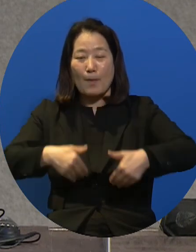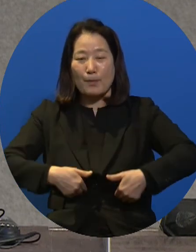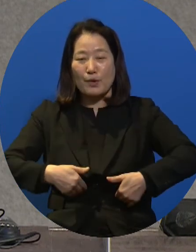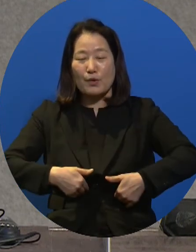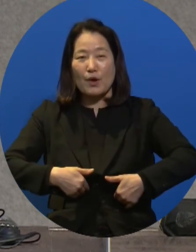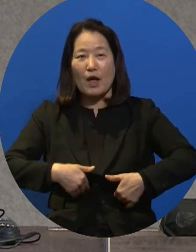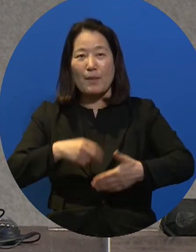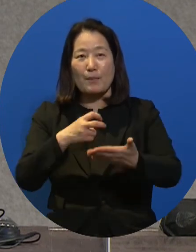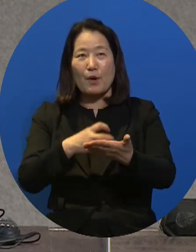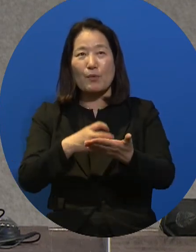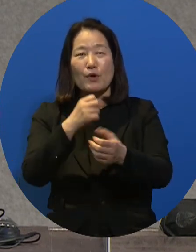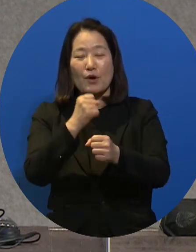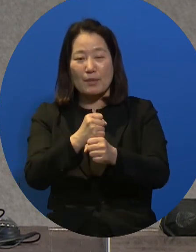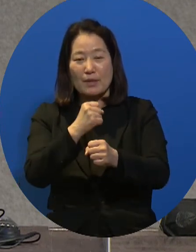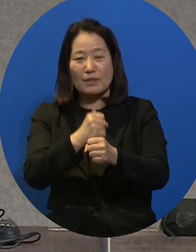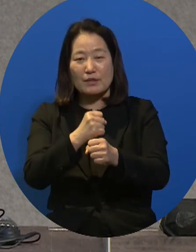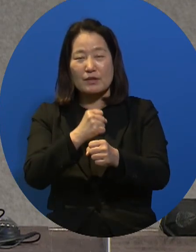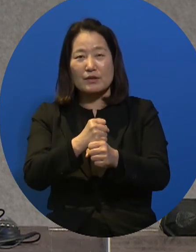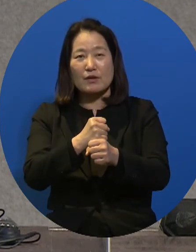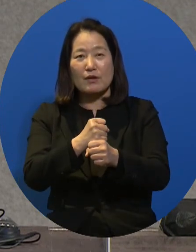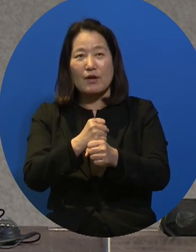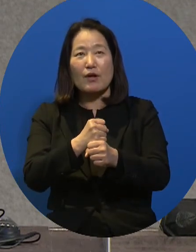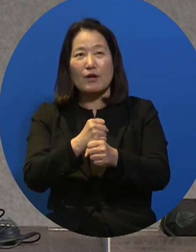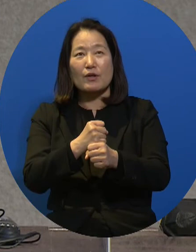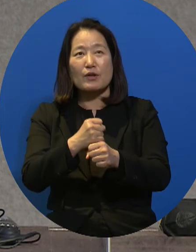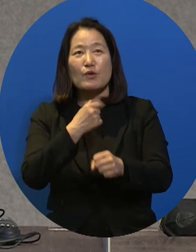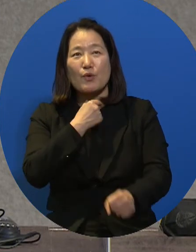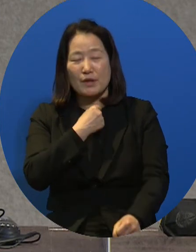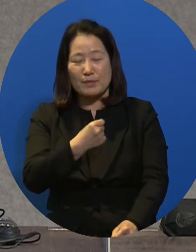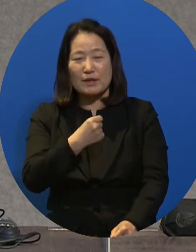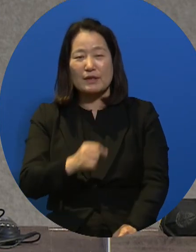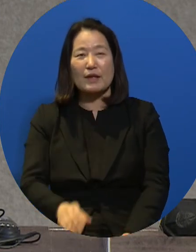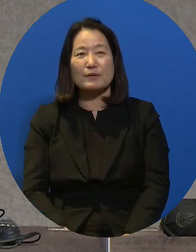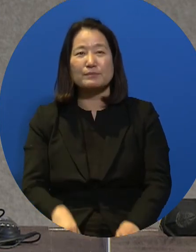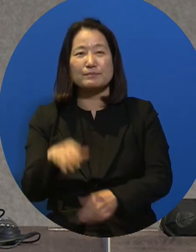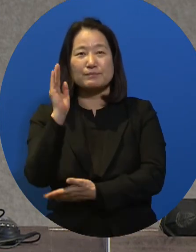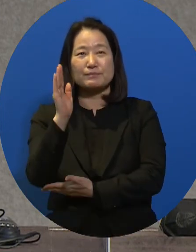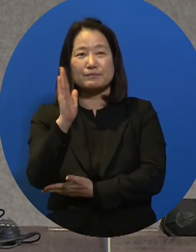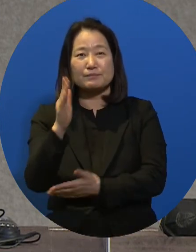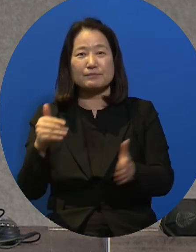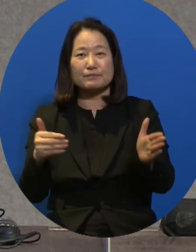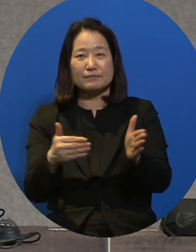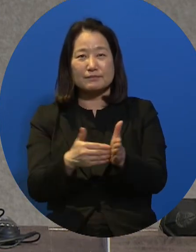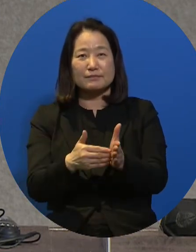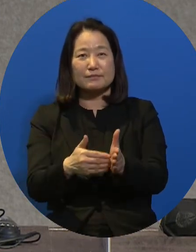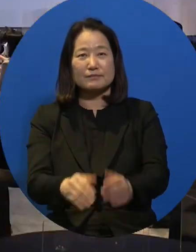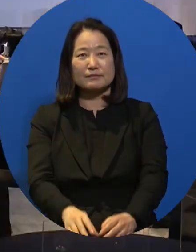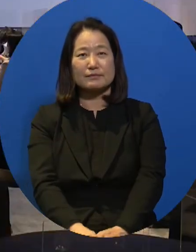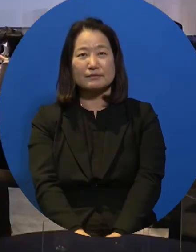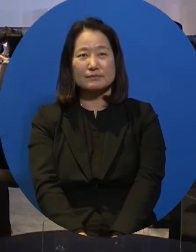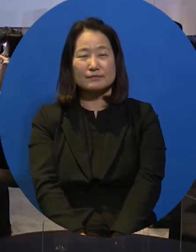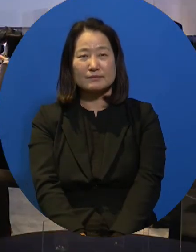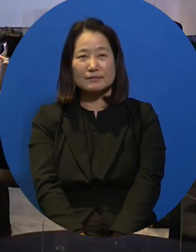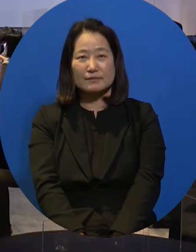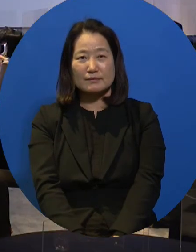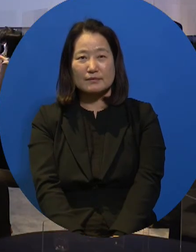잡을 수 있도록 그렇게 만들어 갔으면 좋겠습니다. 이상으로 발표를 마치겠습니다. 감사합니다.